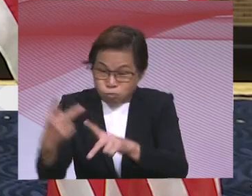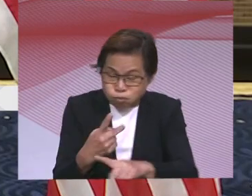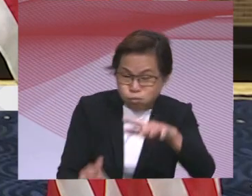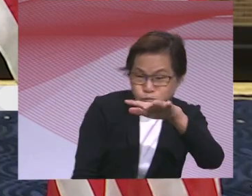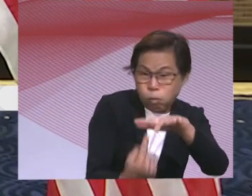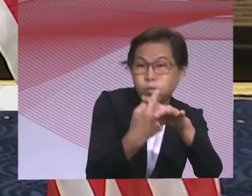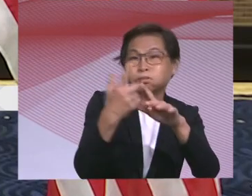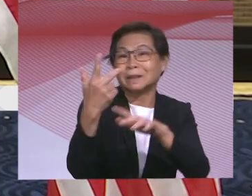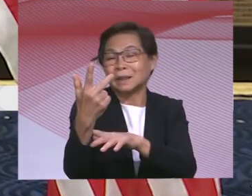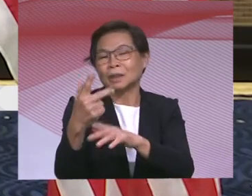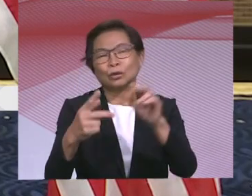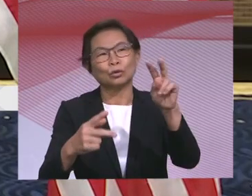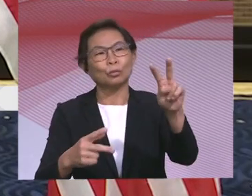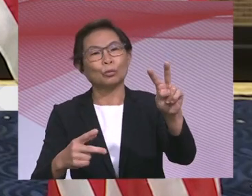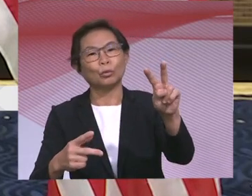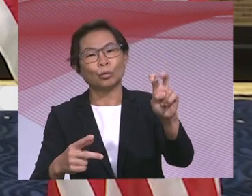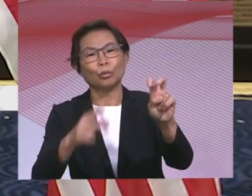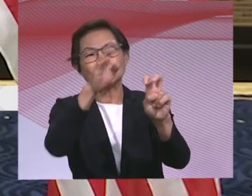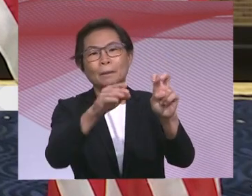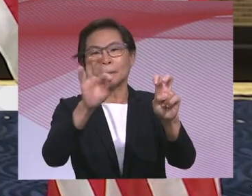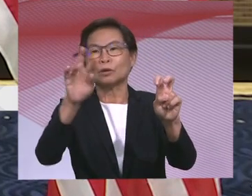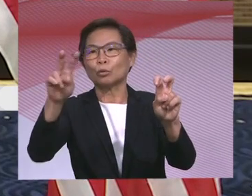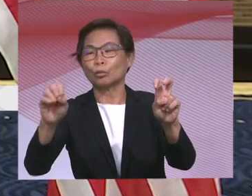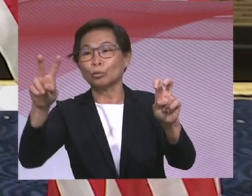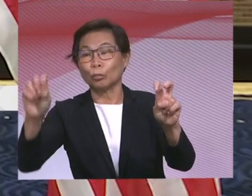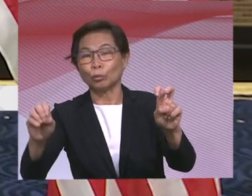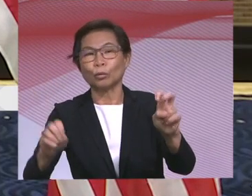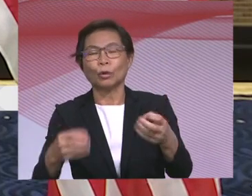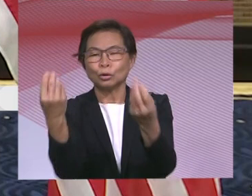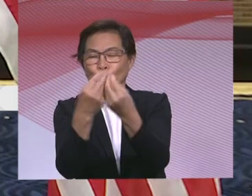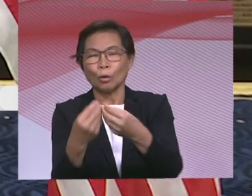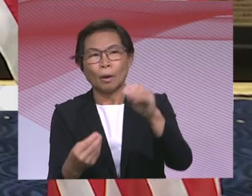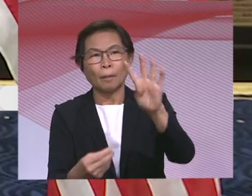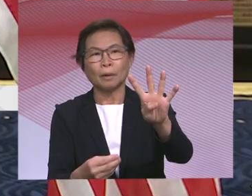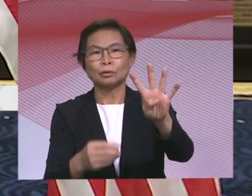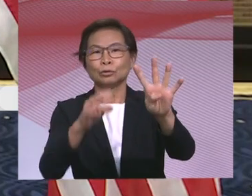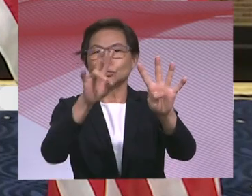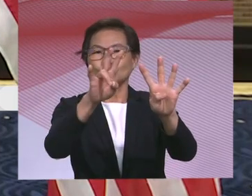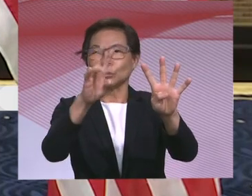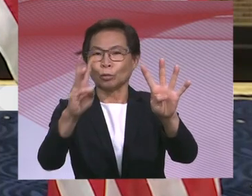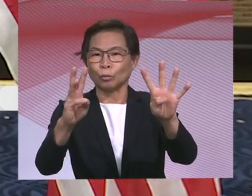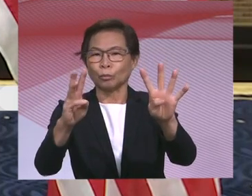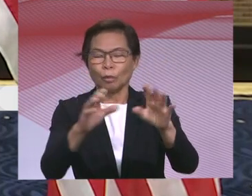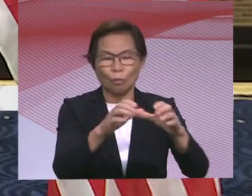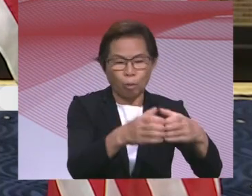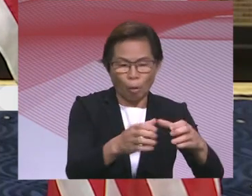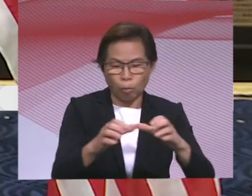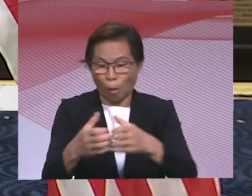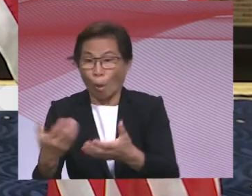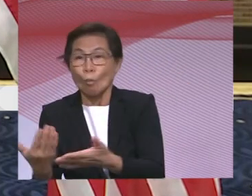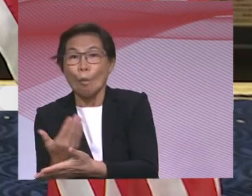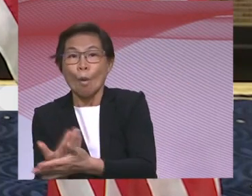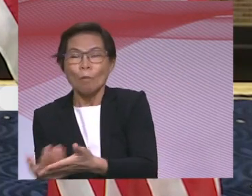20 Sep 2012 sejumlah 476 Cluster baru